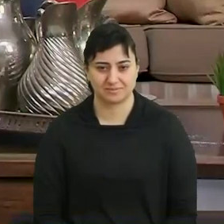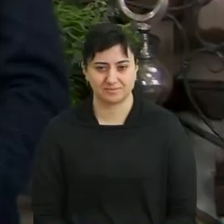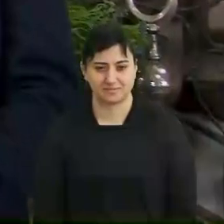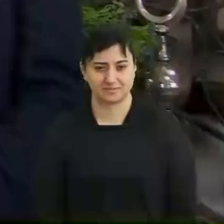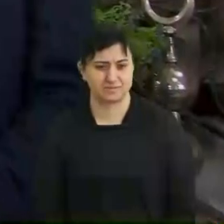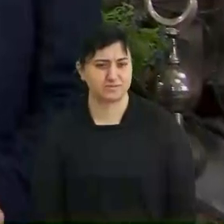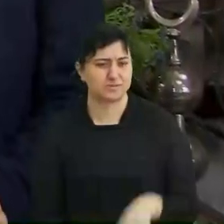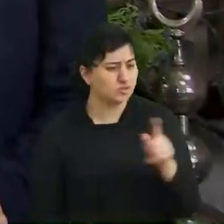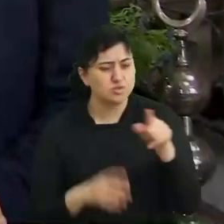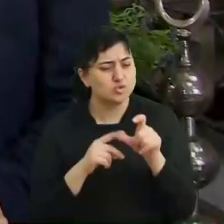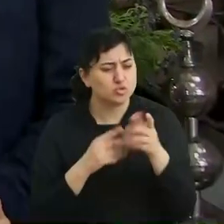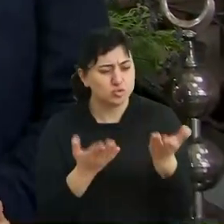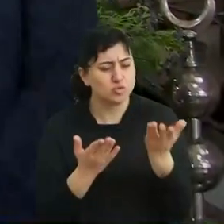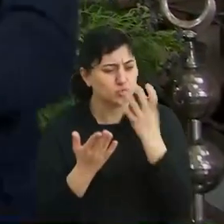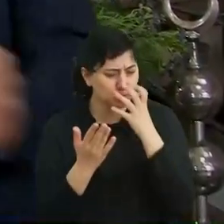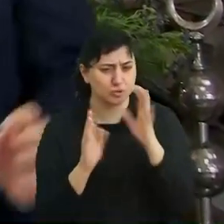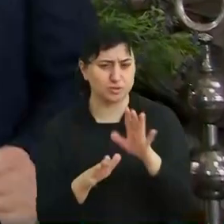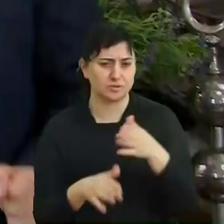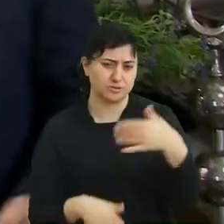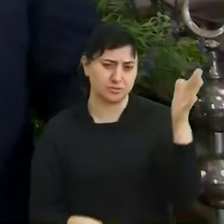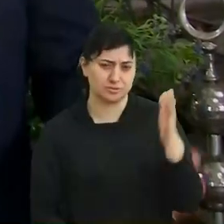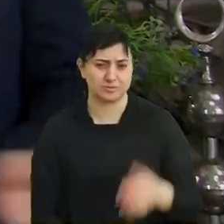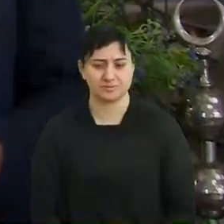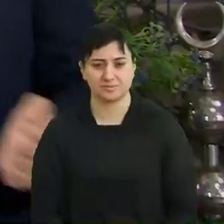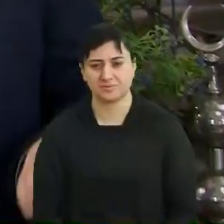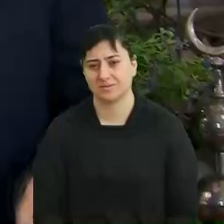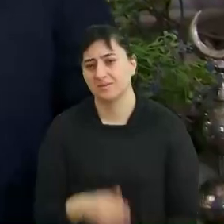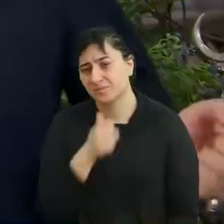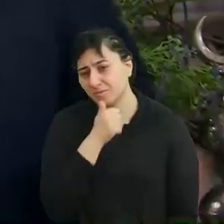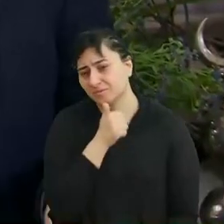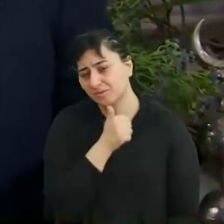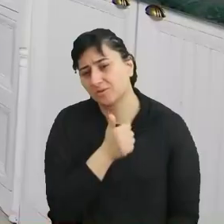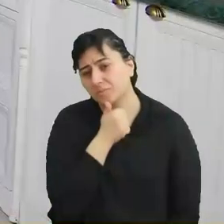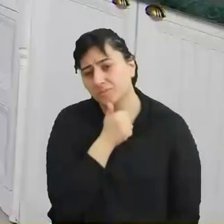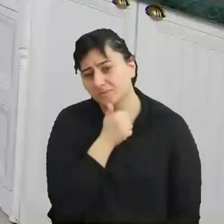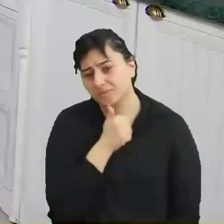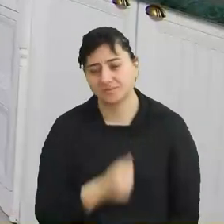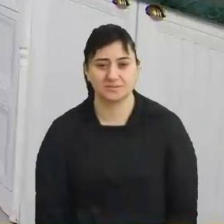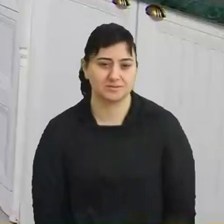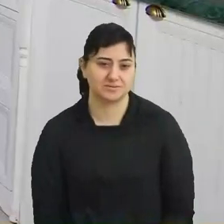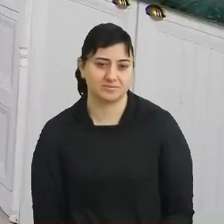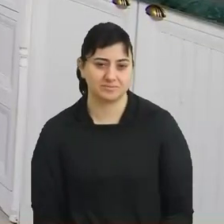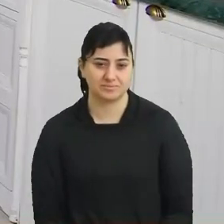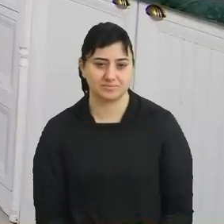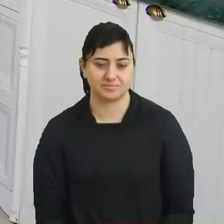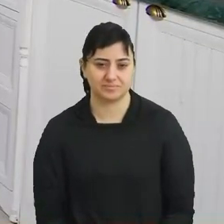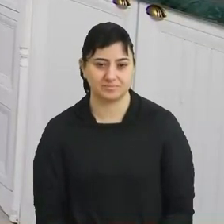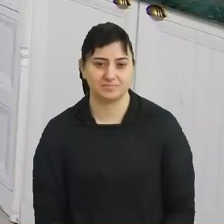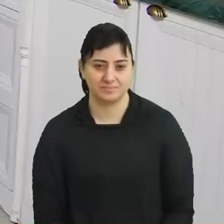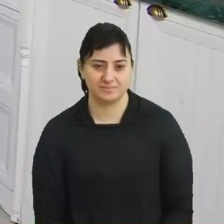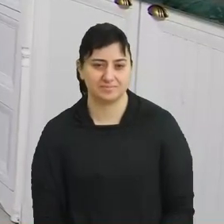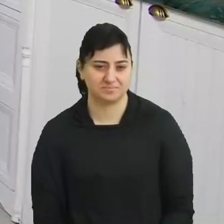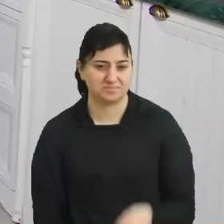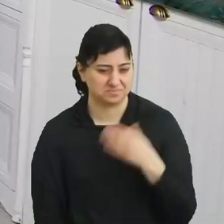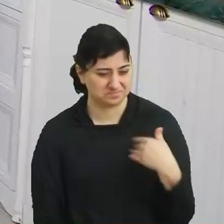Şükrü. Ne diyorsun Şükrü? Koş Şükrü. Şükrü koşsana Şükrü. Babişko. Meryem yemek yapıyor. Şükrü masada